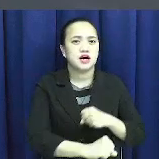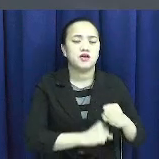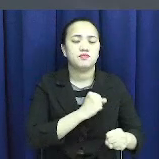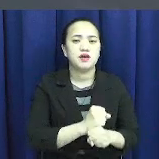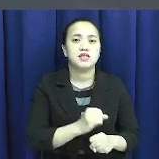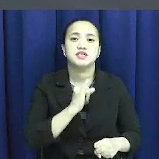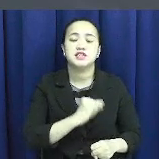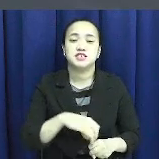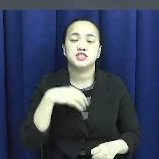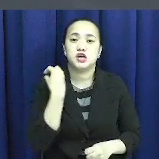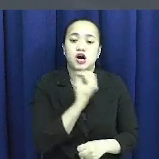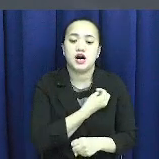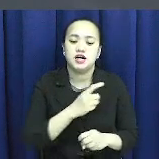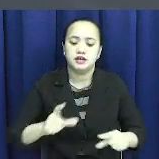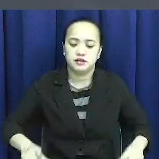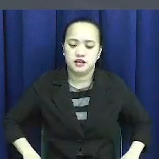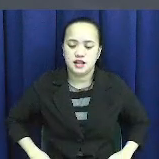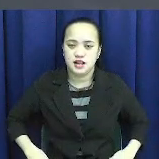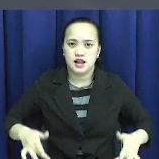You can offer your life.